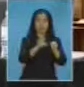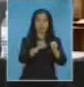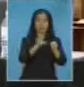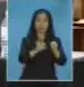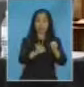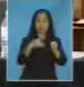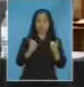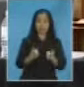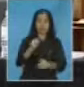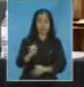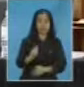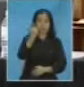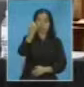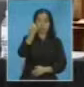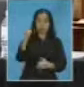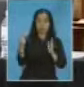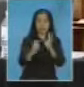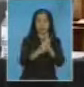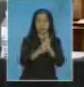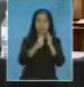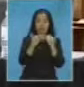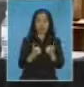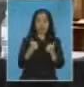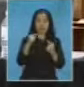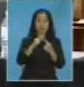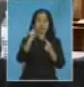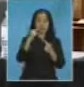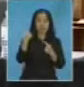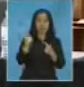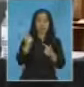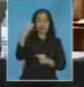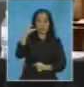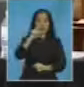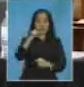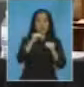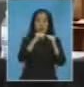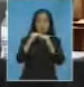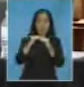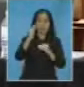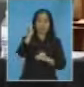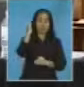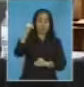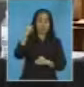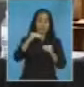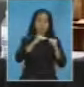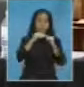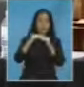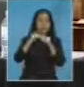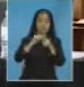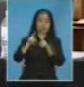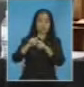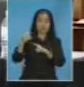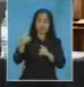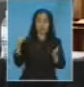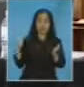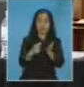เป็นครั้งแรกที่เปิดประวัติศาสตร์ของประเทศไทยในการที่นำมิติความเสมอภาคทางเพศและความเสมอภาคด้านอื่นๆม